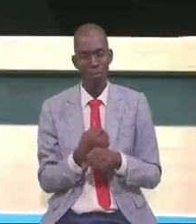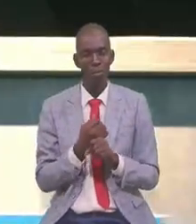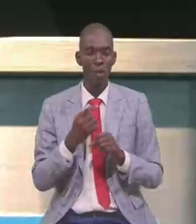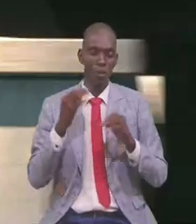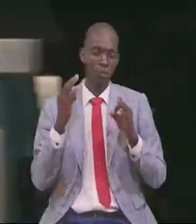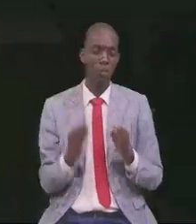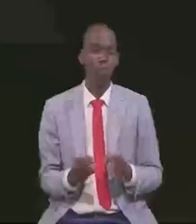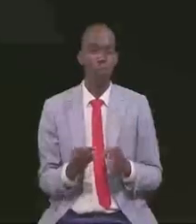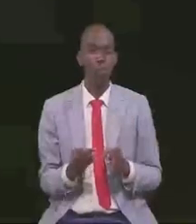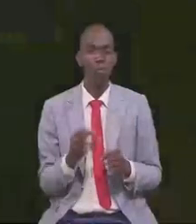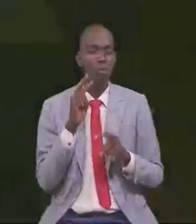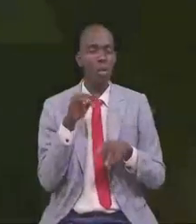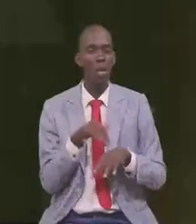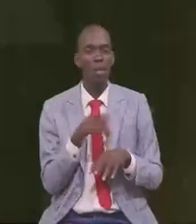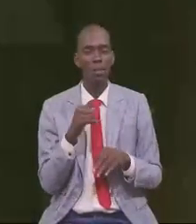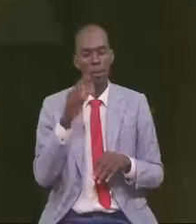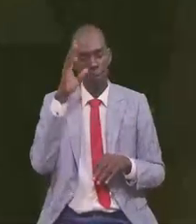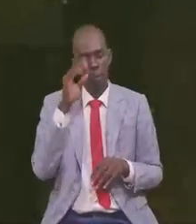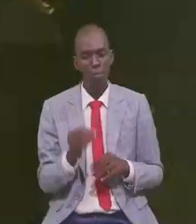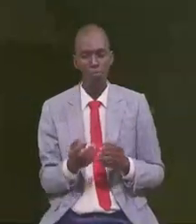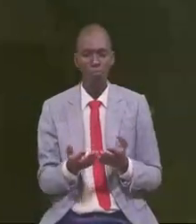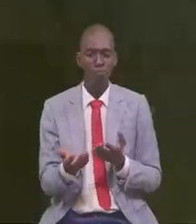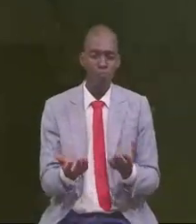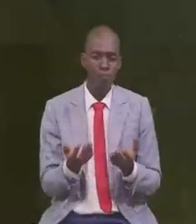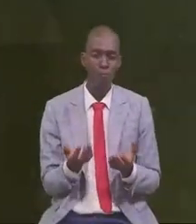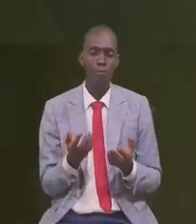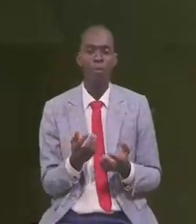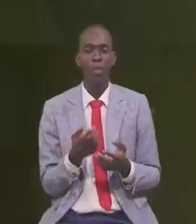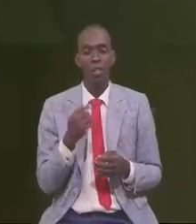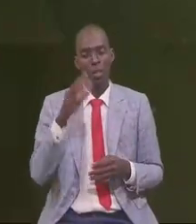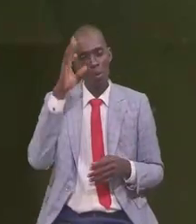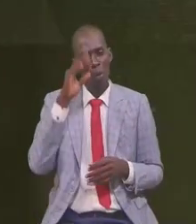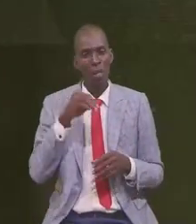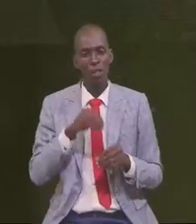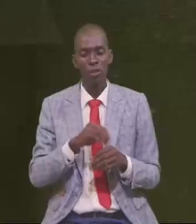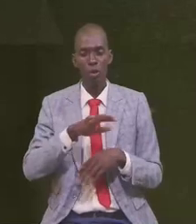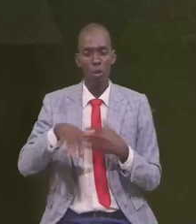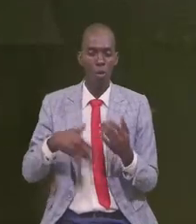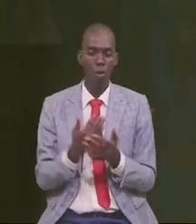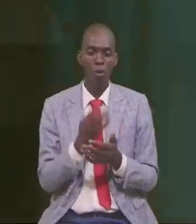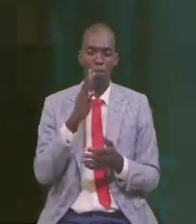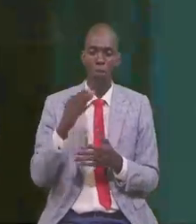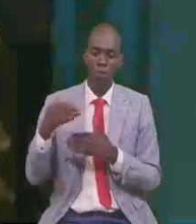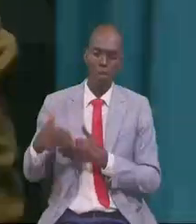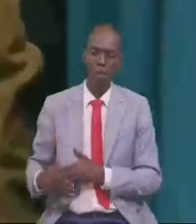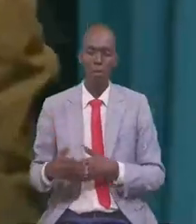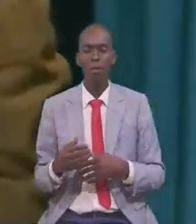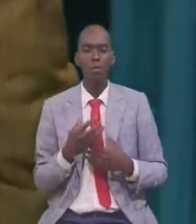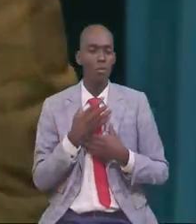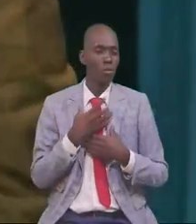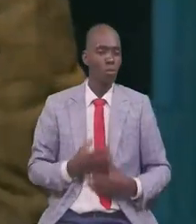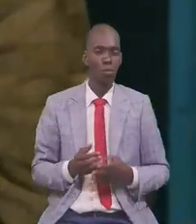hommes désireux. Voyez les hommes dans ces quatre coins désespérés